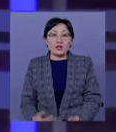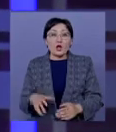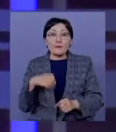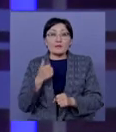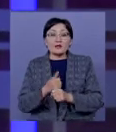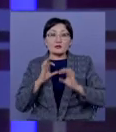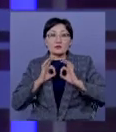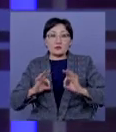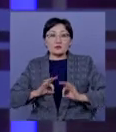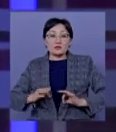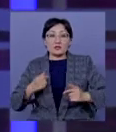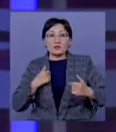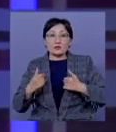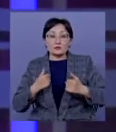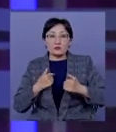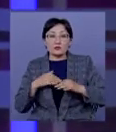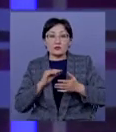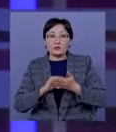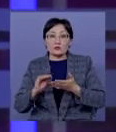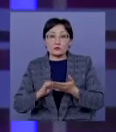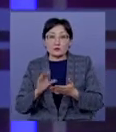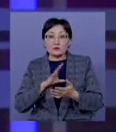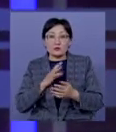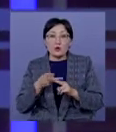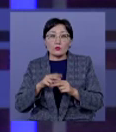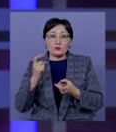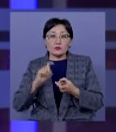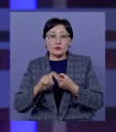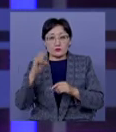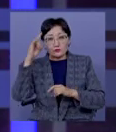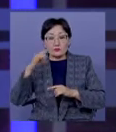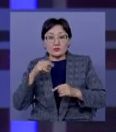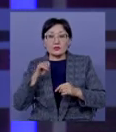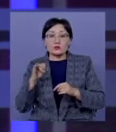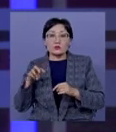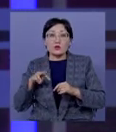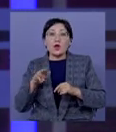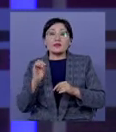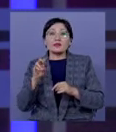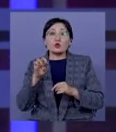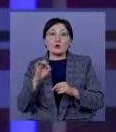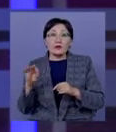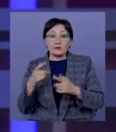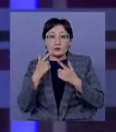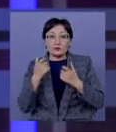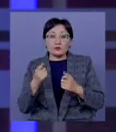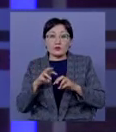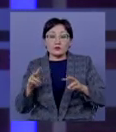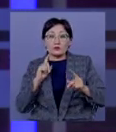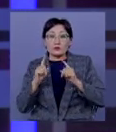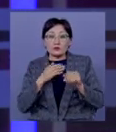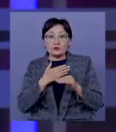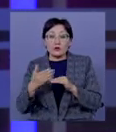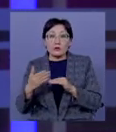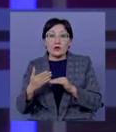Бас прокуратураға азаптау туралы іс келіп түсті. Оған қатысты еліміздің ішкі істер министрі Ерлан Тұрғынбаев үкімет отырысынан